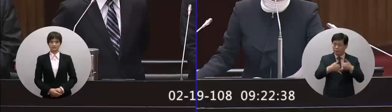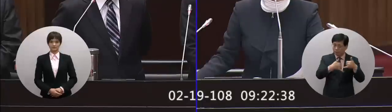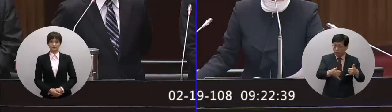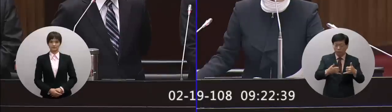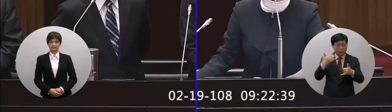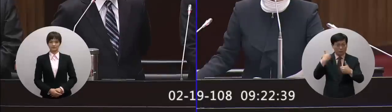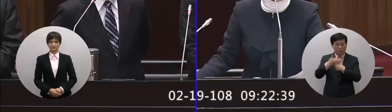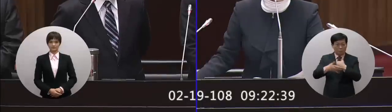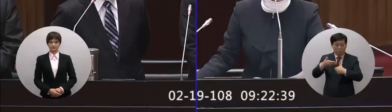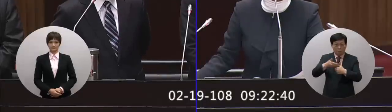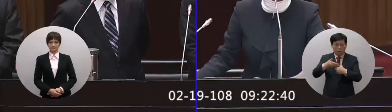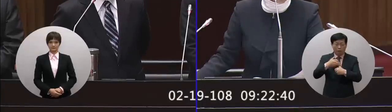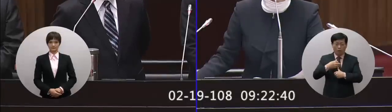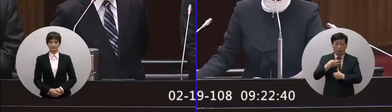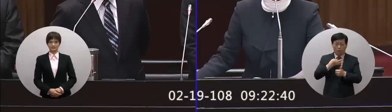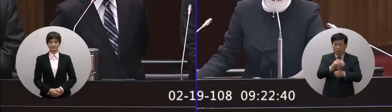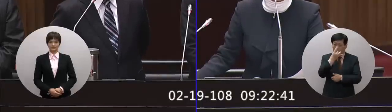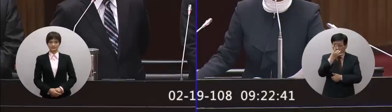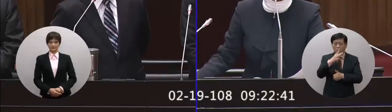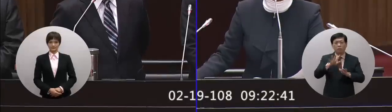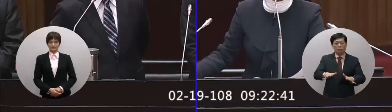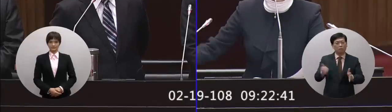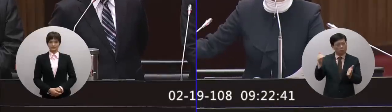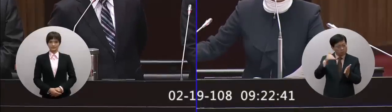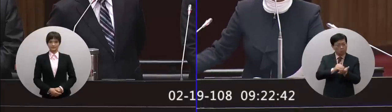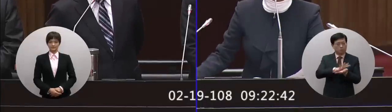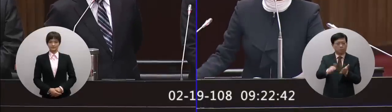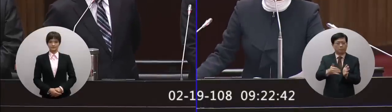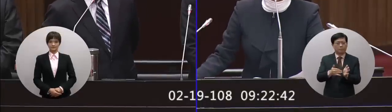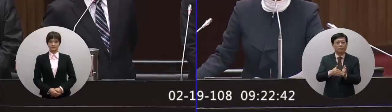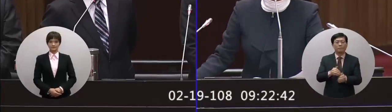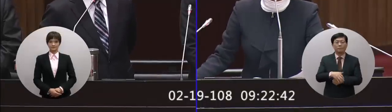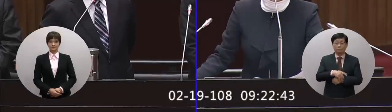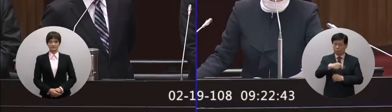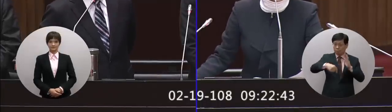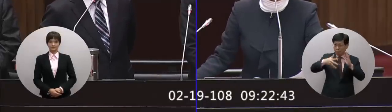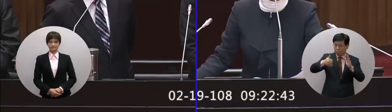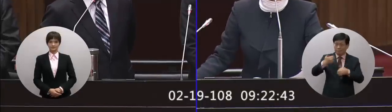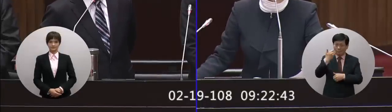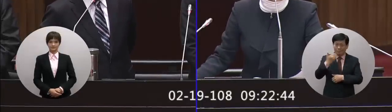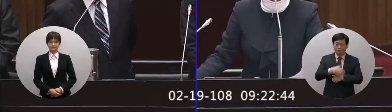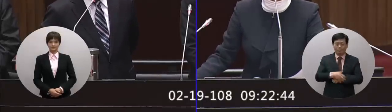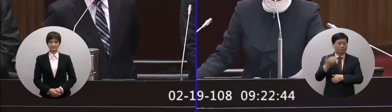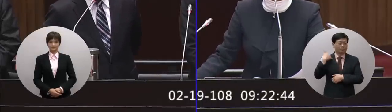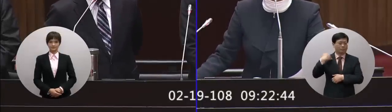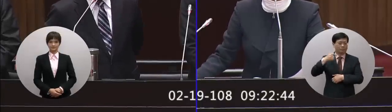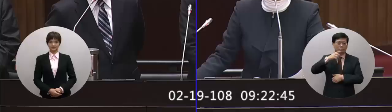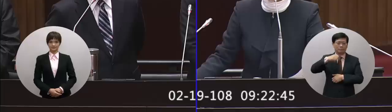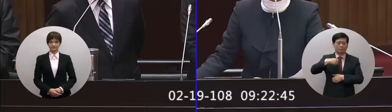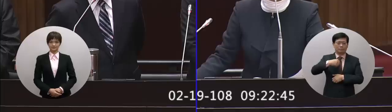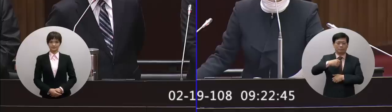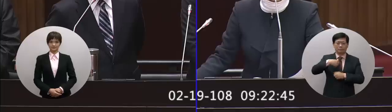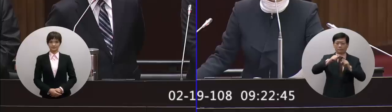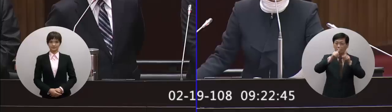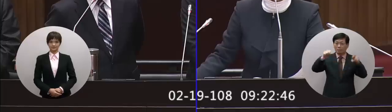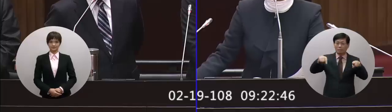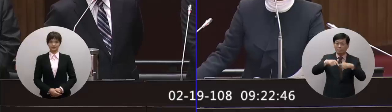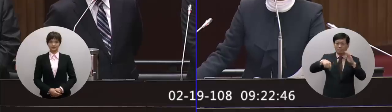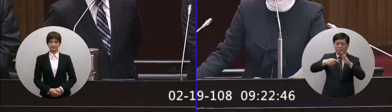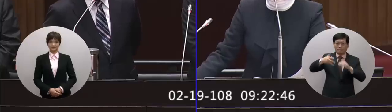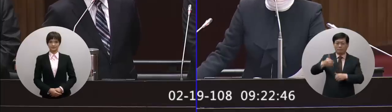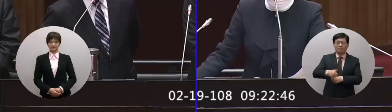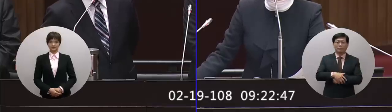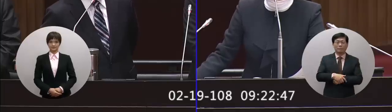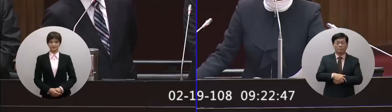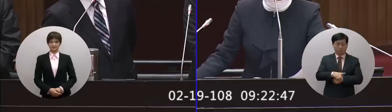无法获得中央补助的问题，终于这二十年来解决了。这位院长就是前行政院长张善政院